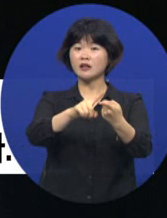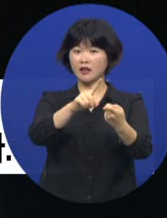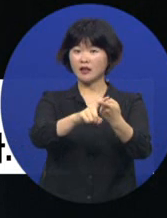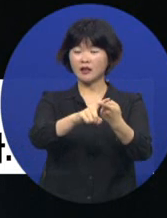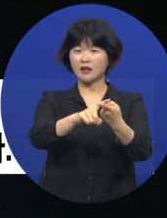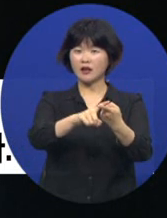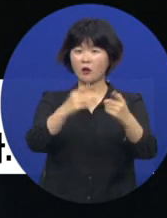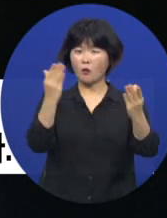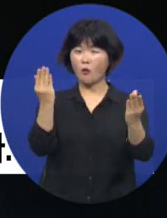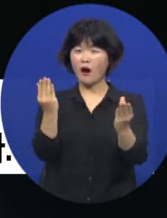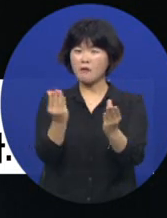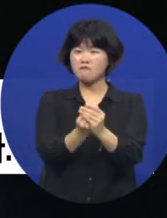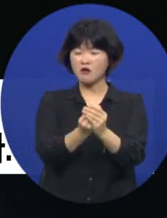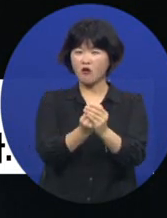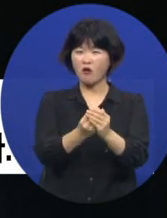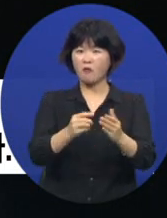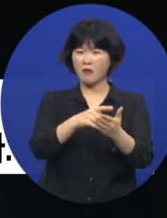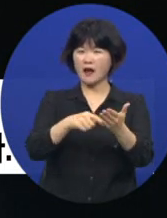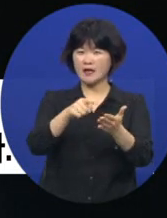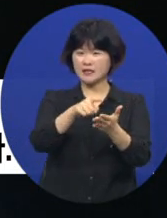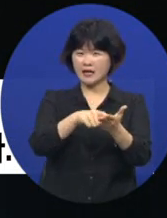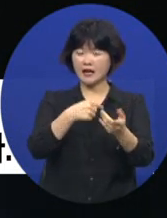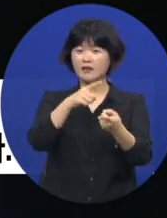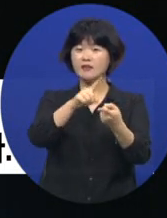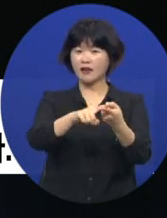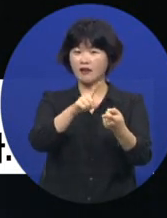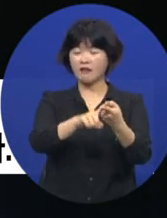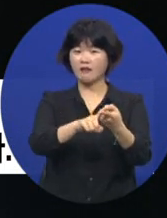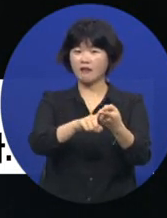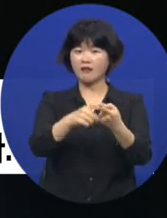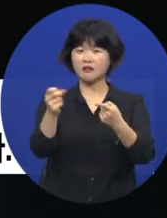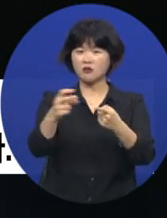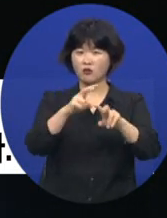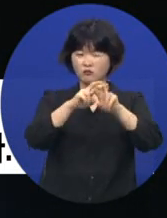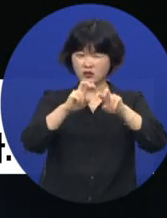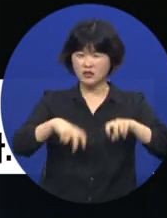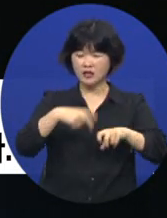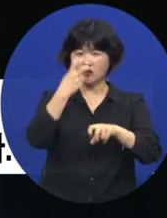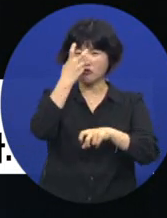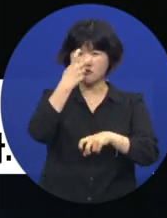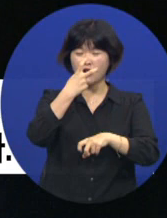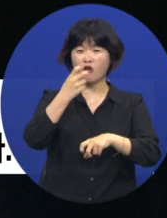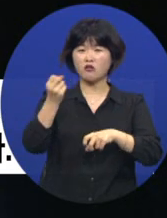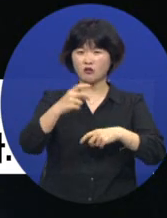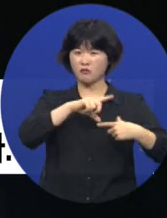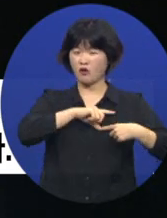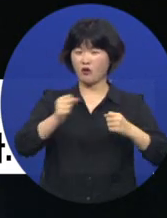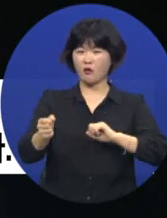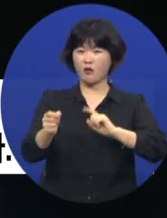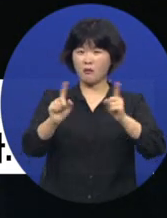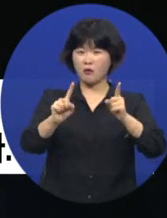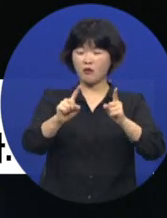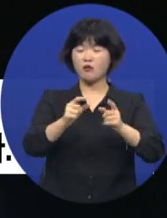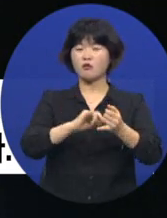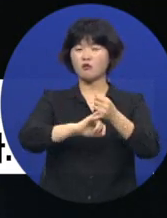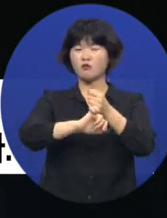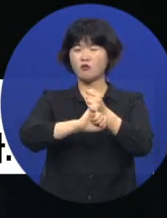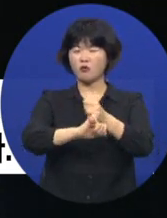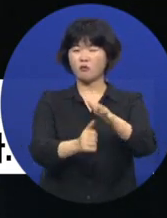대해서 완벽한 배상, 보상, 그리고 진상 규명, 명예 회복, 이걸